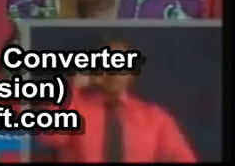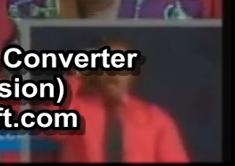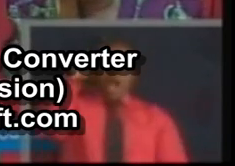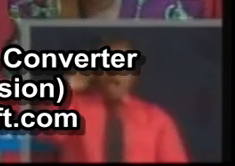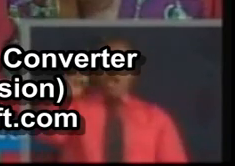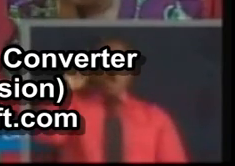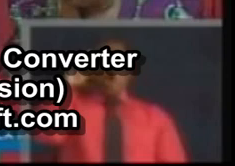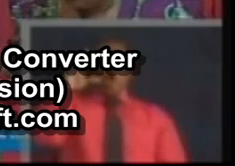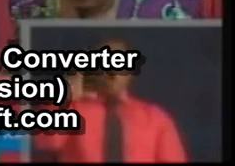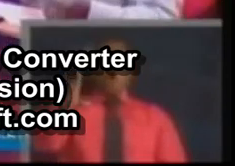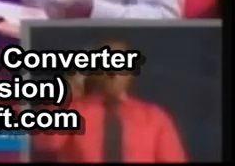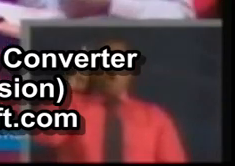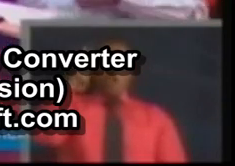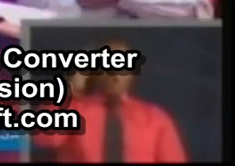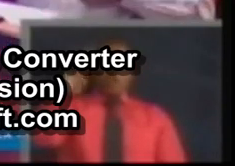Ya mheshimiwa mwenyekiti,